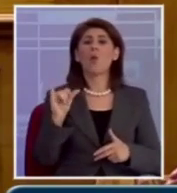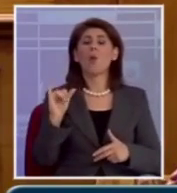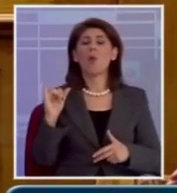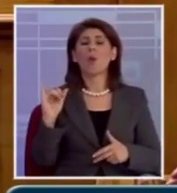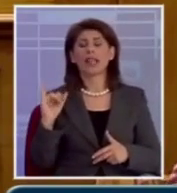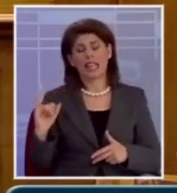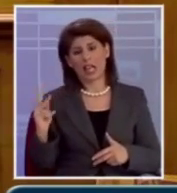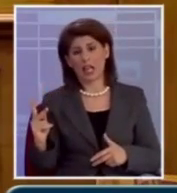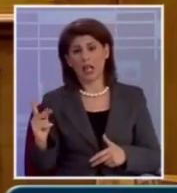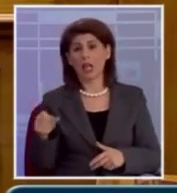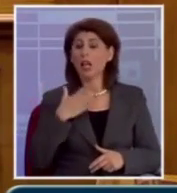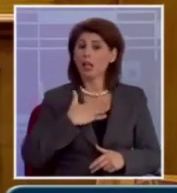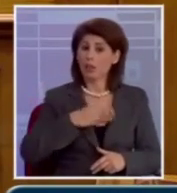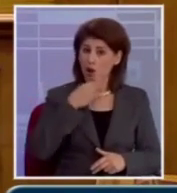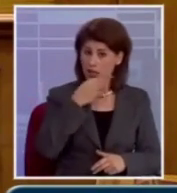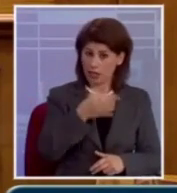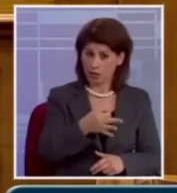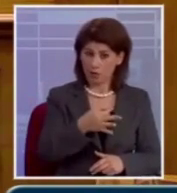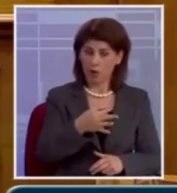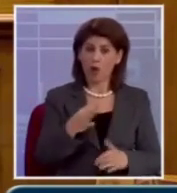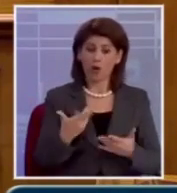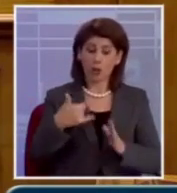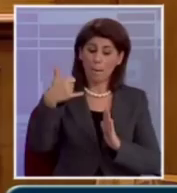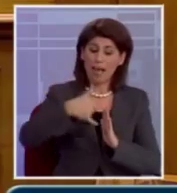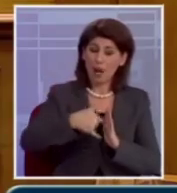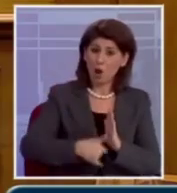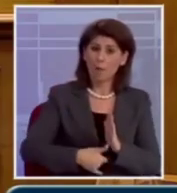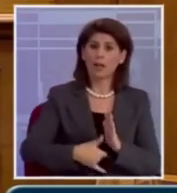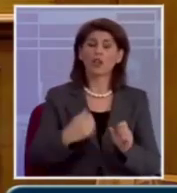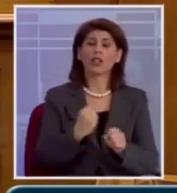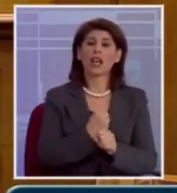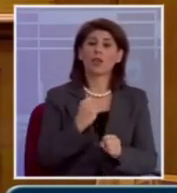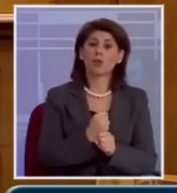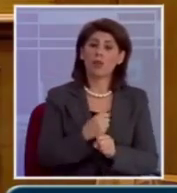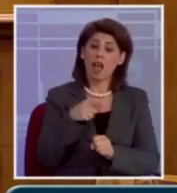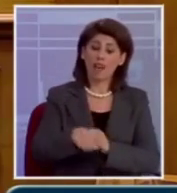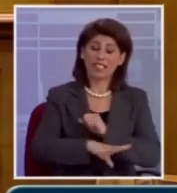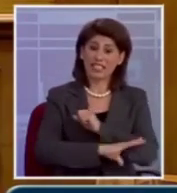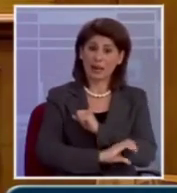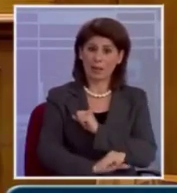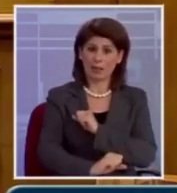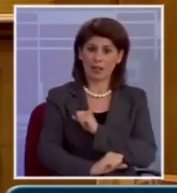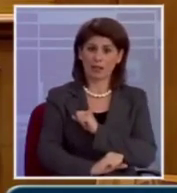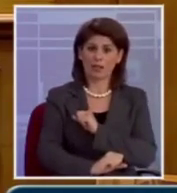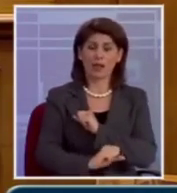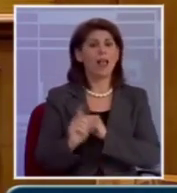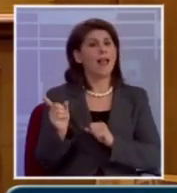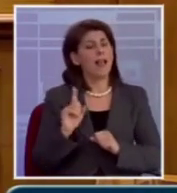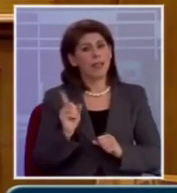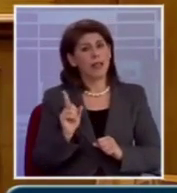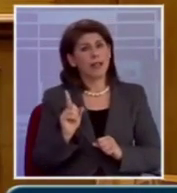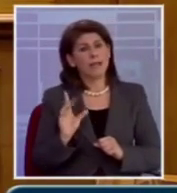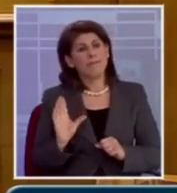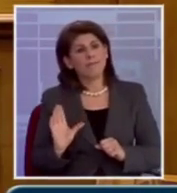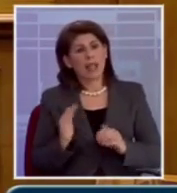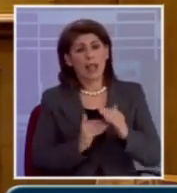και κυρίως θέλω να σας πω ότι το περιεχόμενο και η δουλειά αυτής της γραμματείας δεν ήταν, παρότι